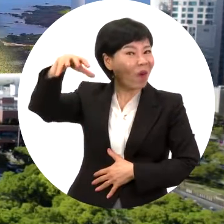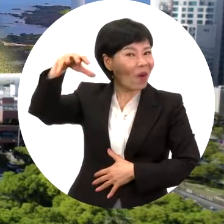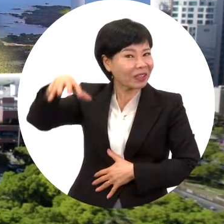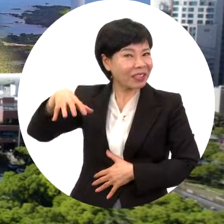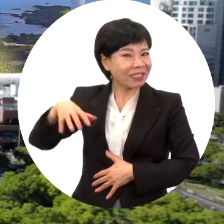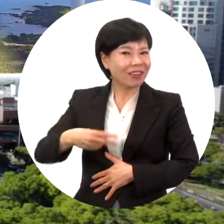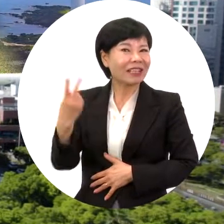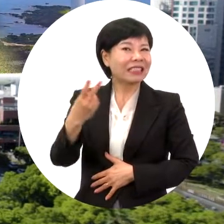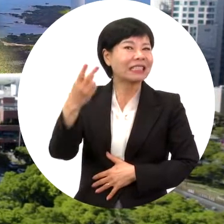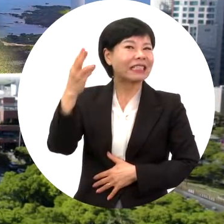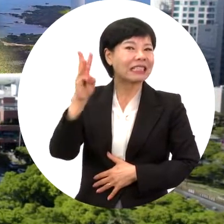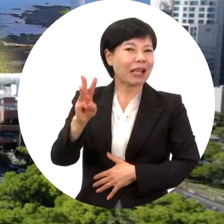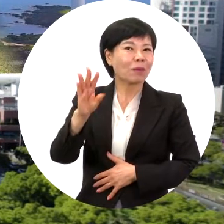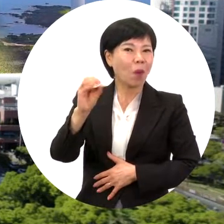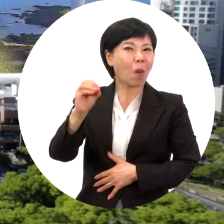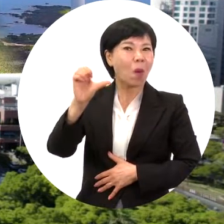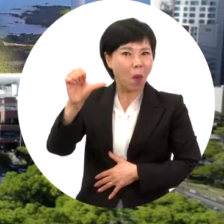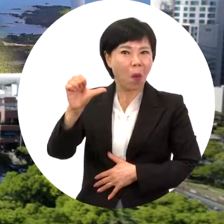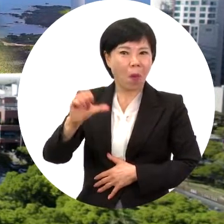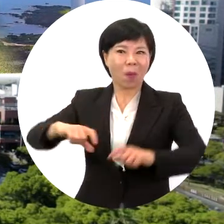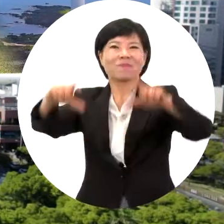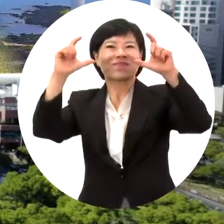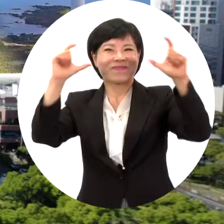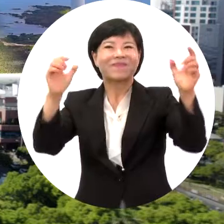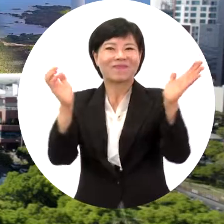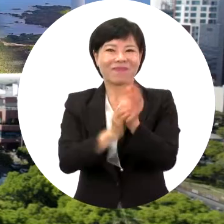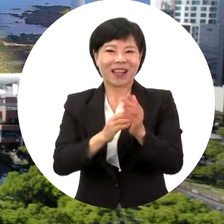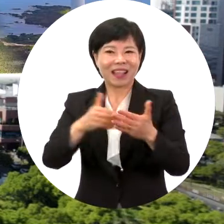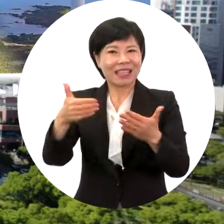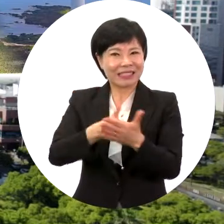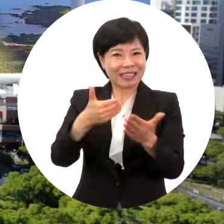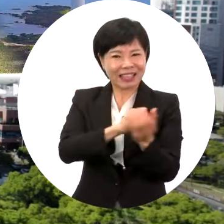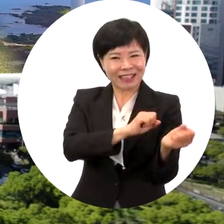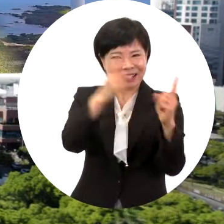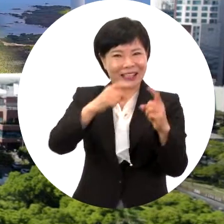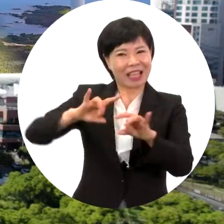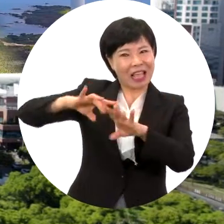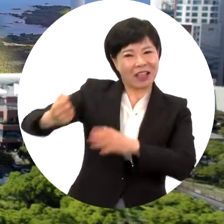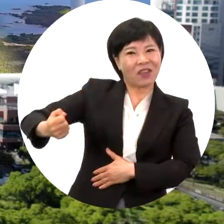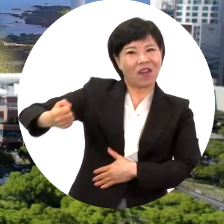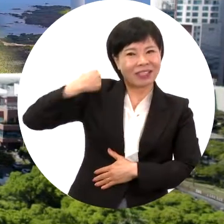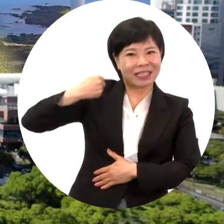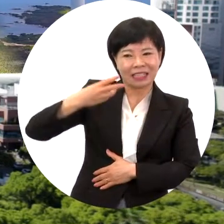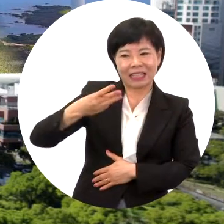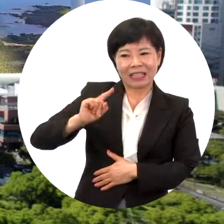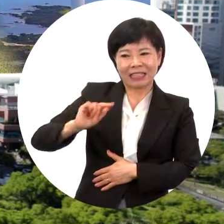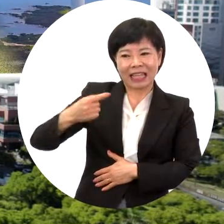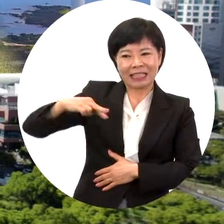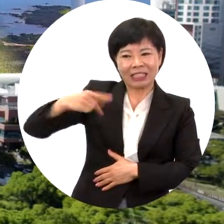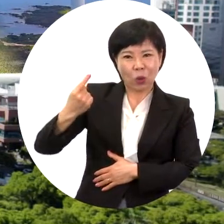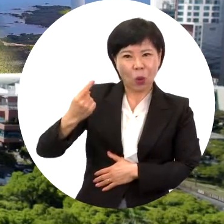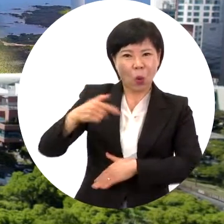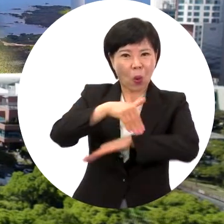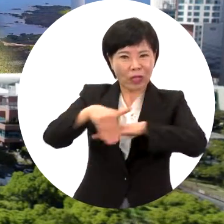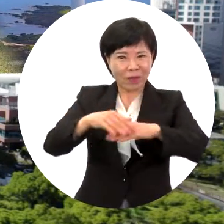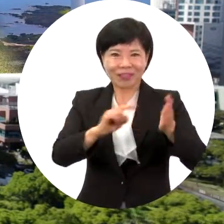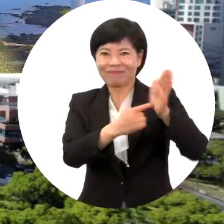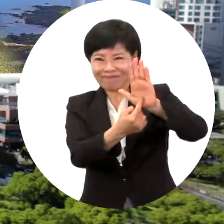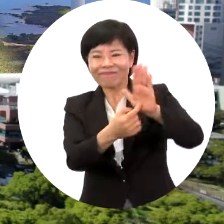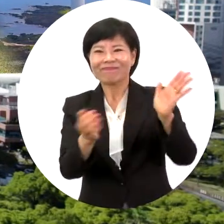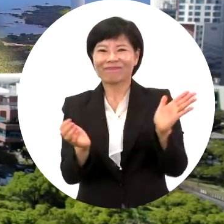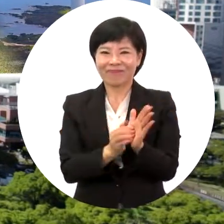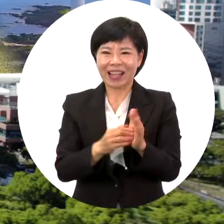통한 2035 탄소 중립 비전을 선포하고 재생에너지, 청정수소 기반 탄소 중립 달성 시나리오를